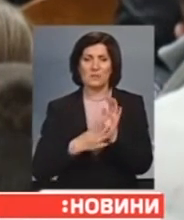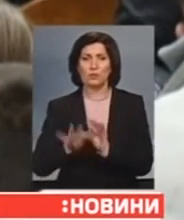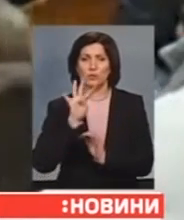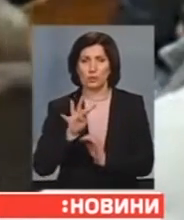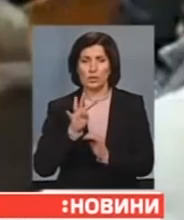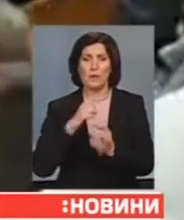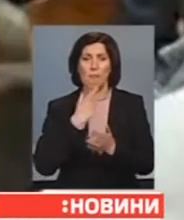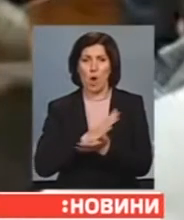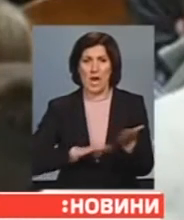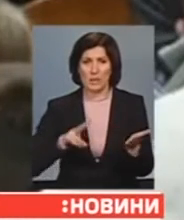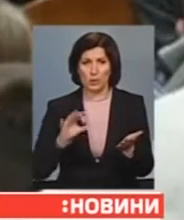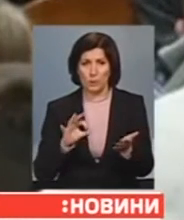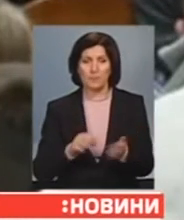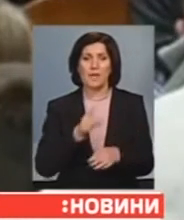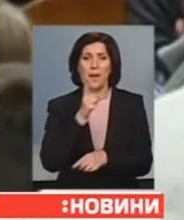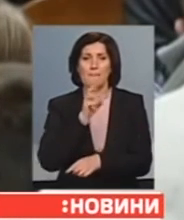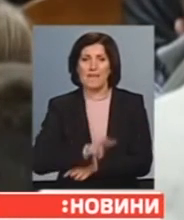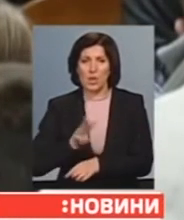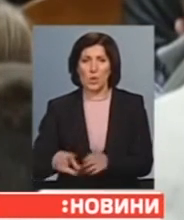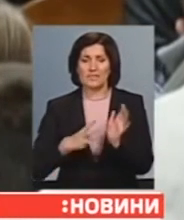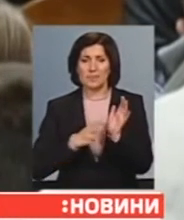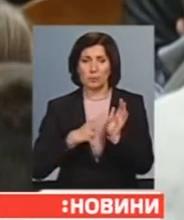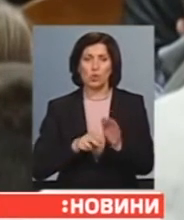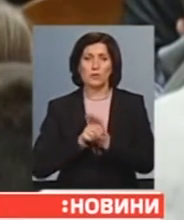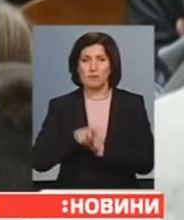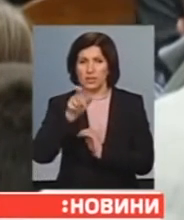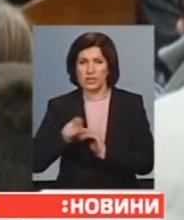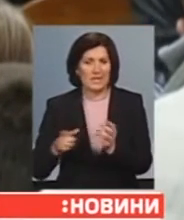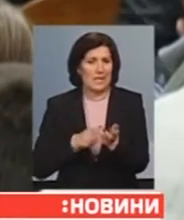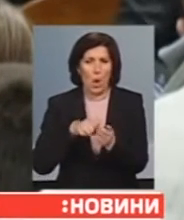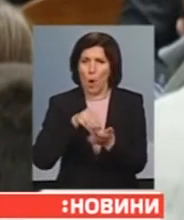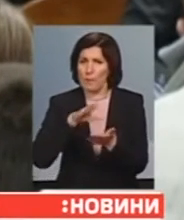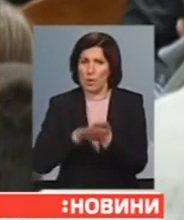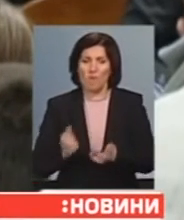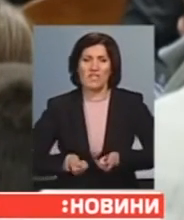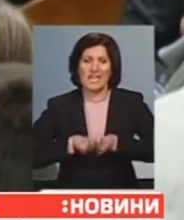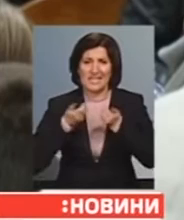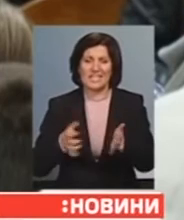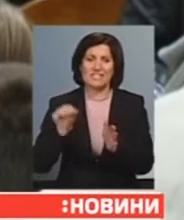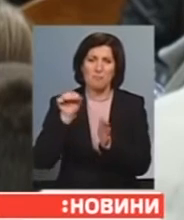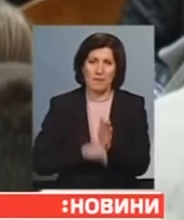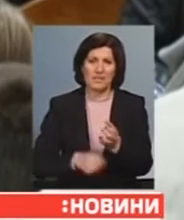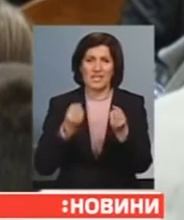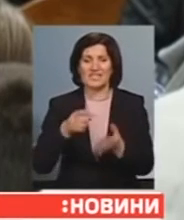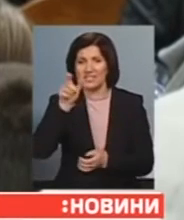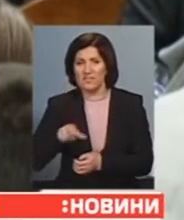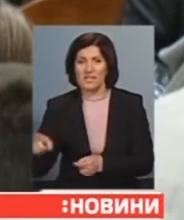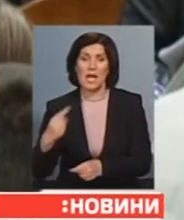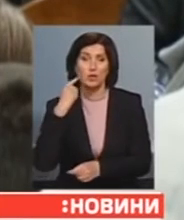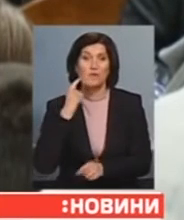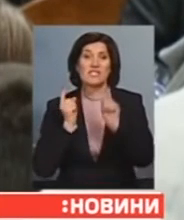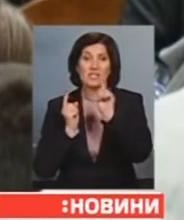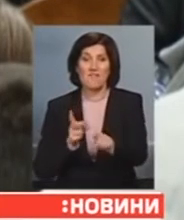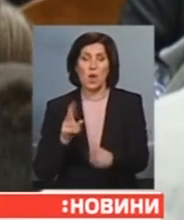8394 з них поранено, 1 700 000 біженців, необлікована кількість вбитих і поранених цивільних. Це все на совісті того,